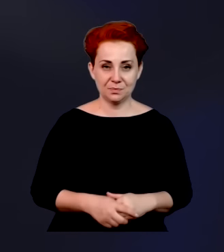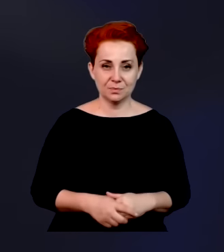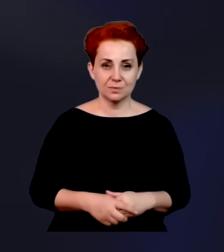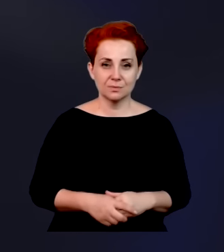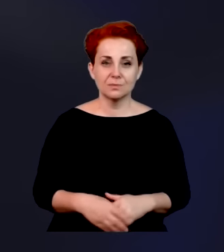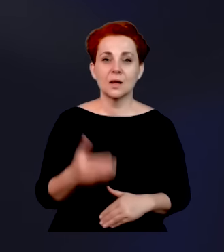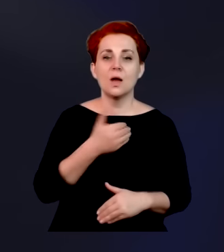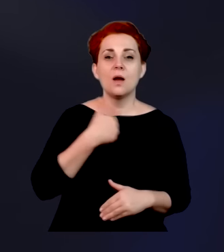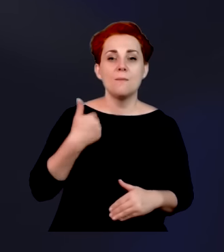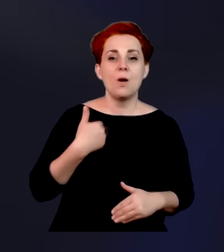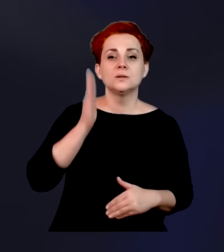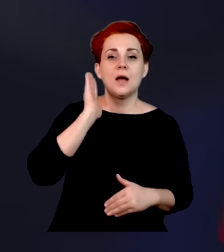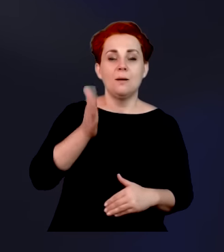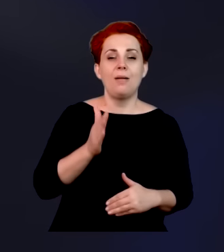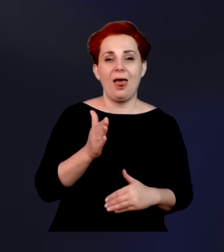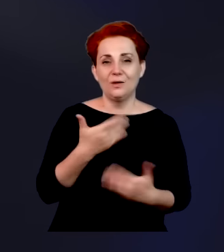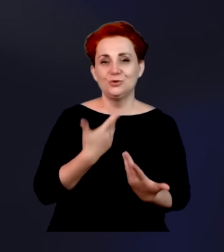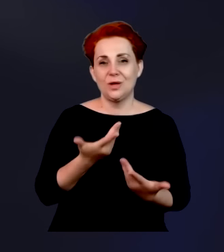Polska będzie zaciskała pasa.